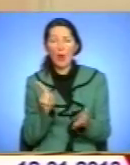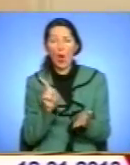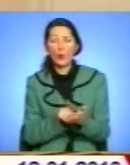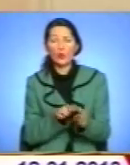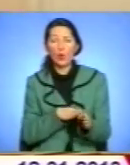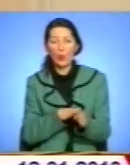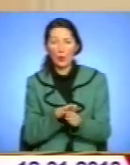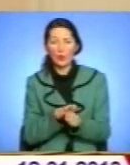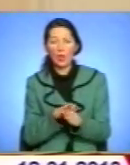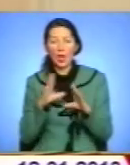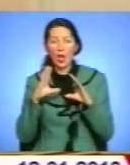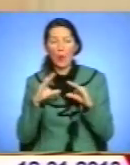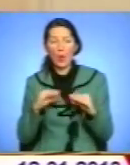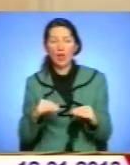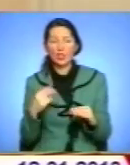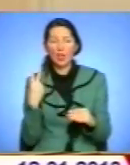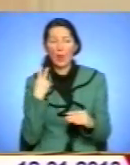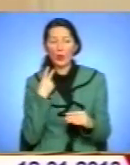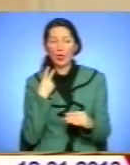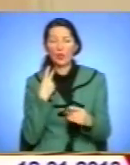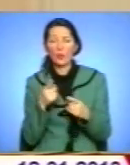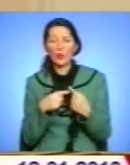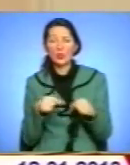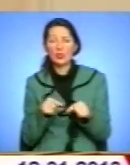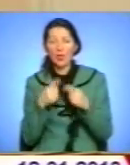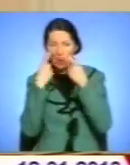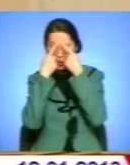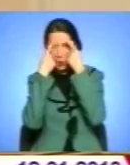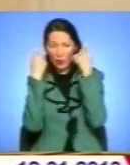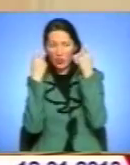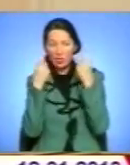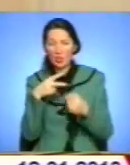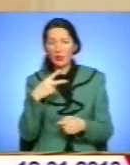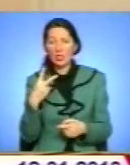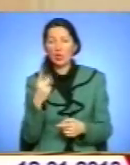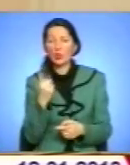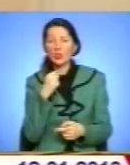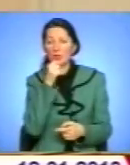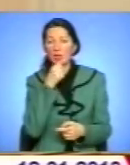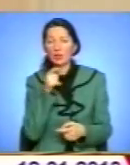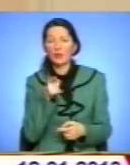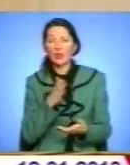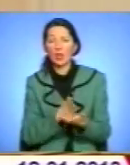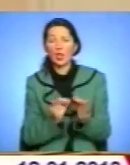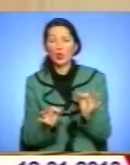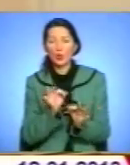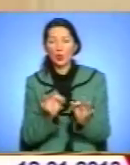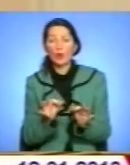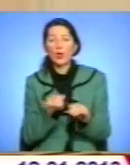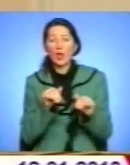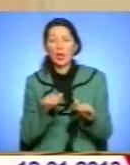і погашення боргів по системі оповіщення за 2011 рік, оскільки є судове провадження